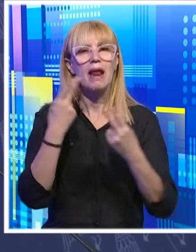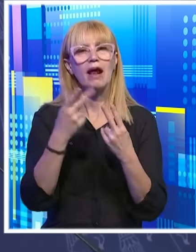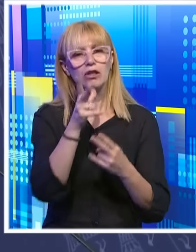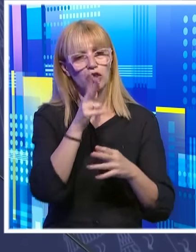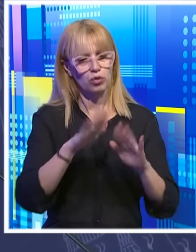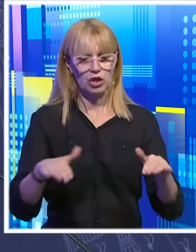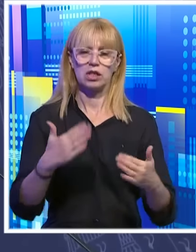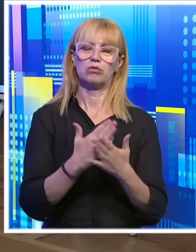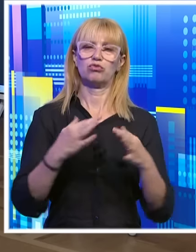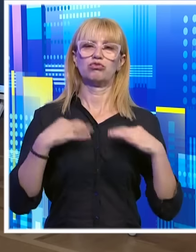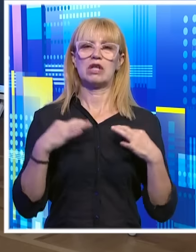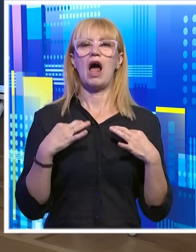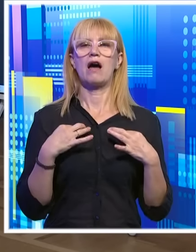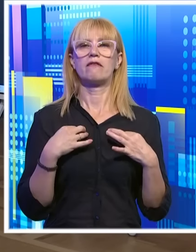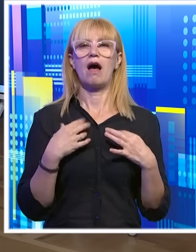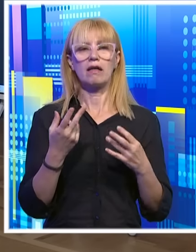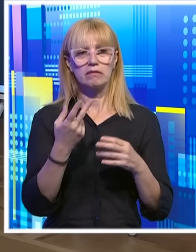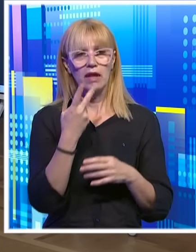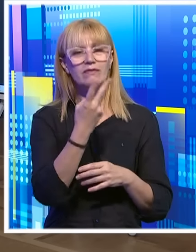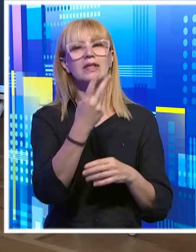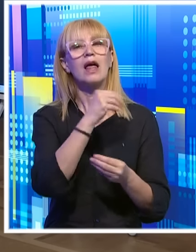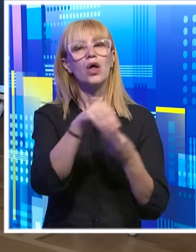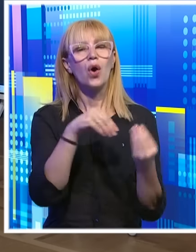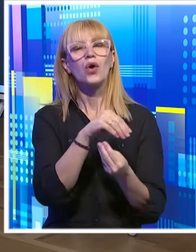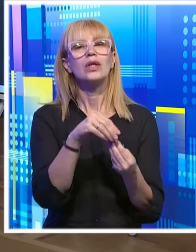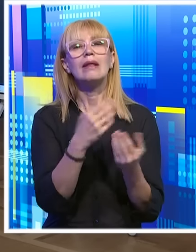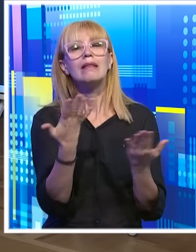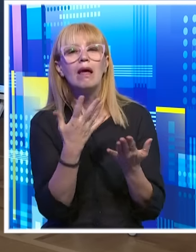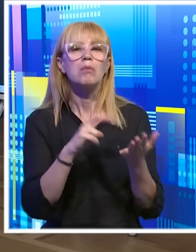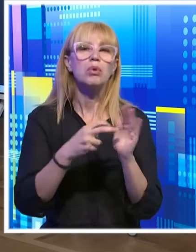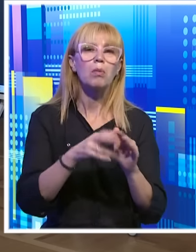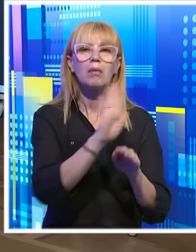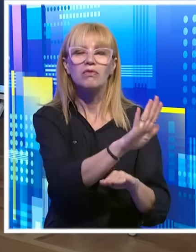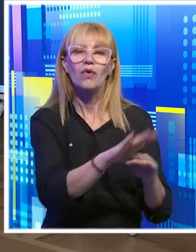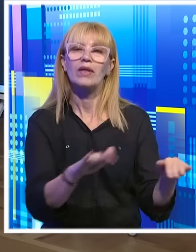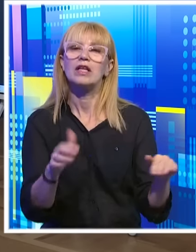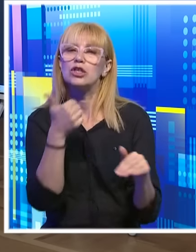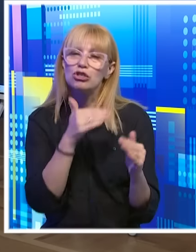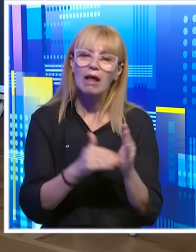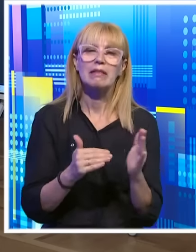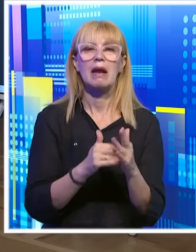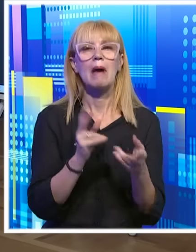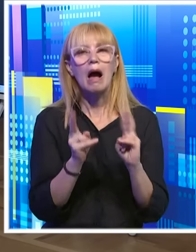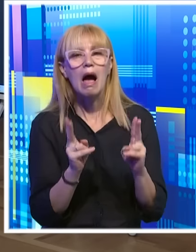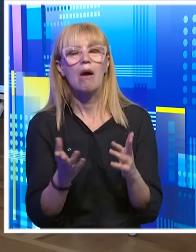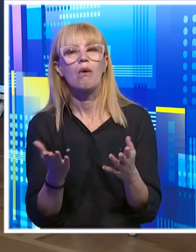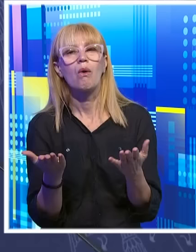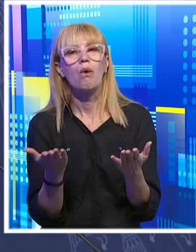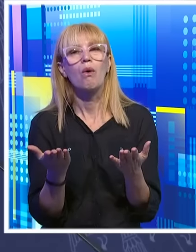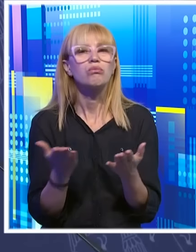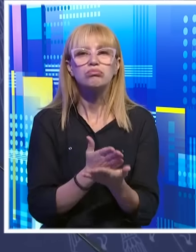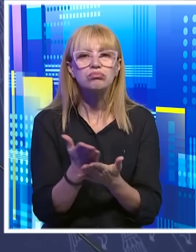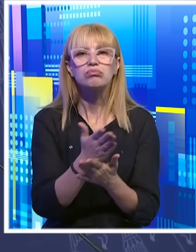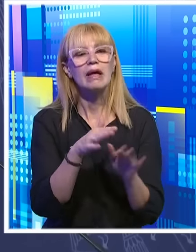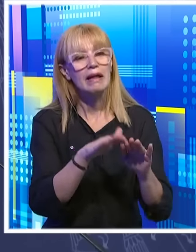zdrava, hoćemo da ukažemo roditeljima na to gde postoje problemi, šta je potrebno, kako i na koji način da